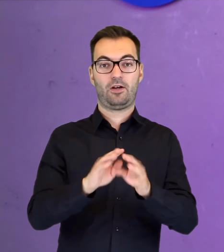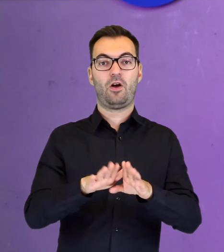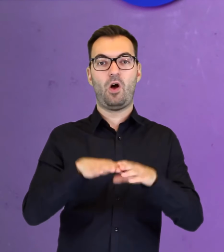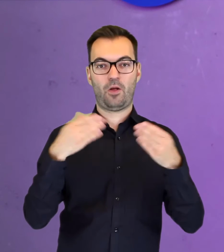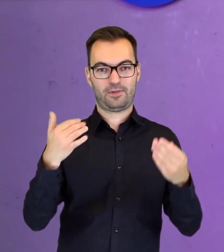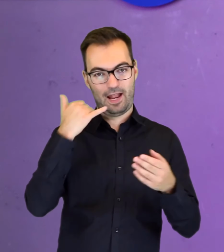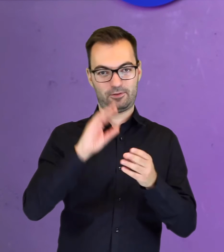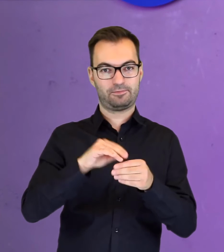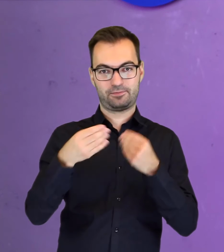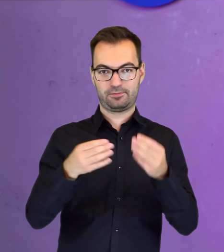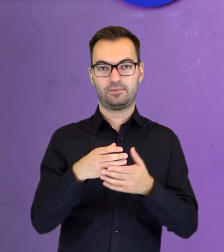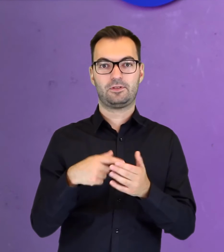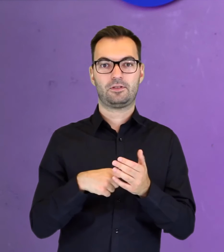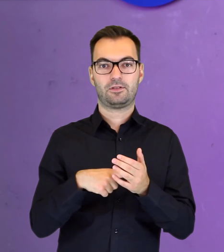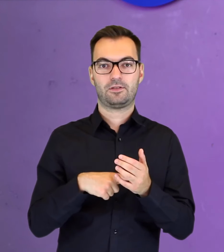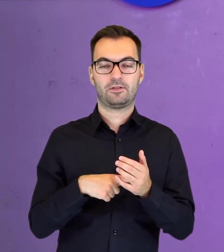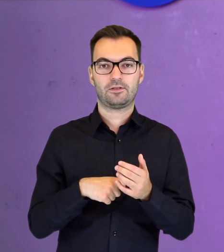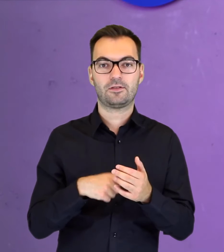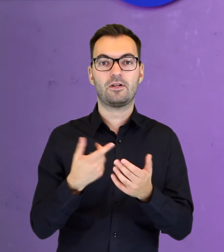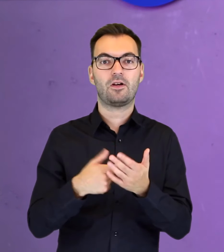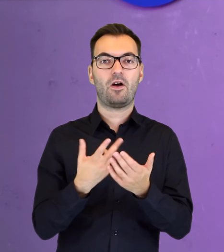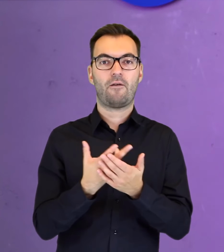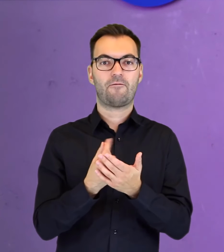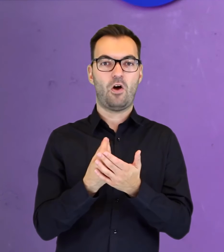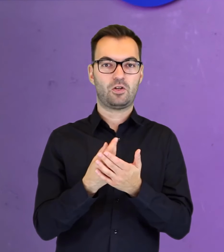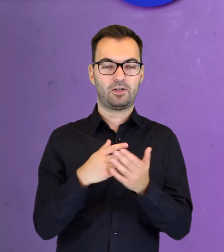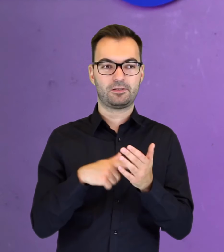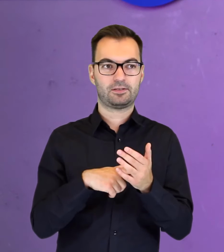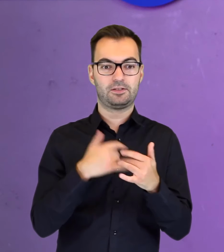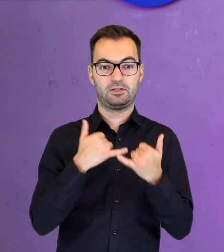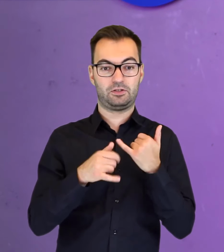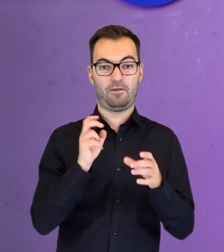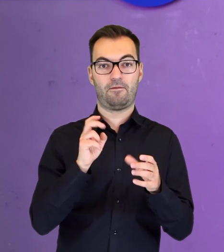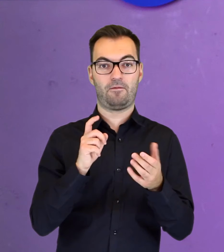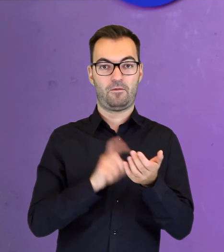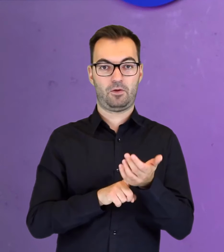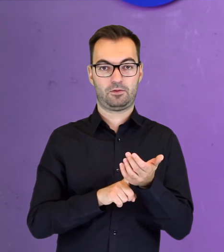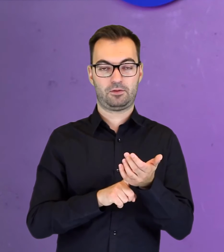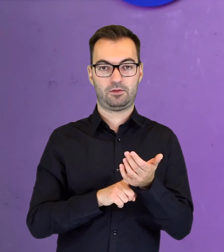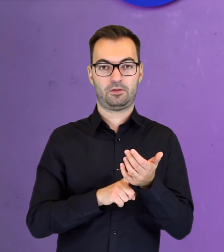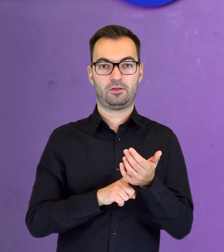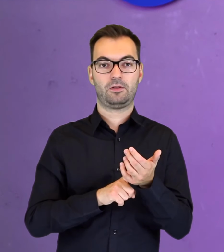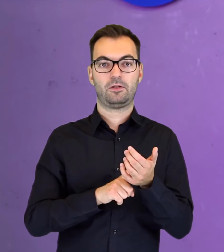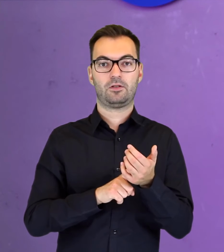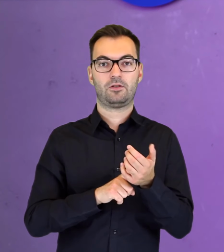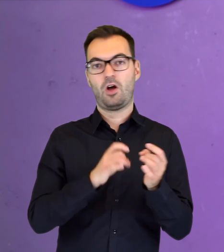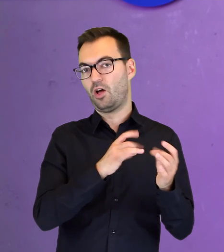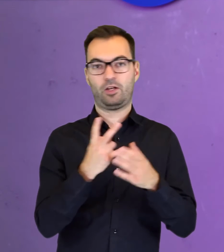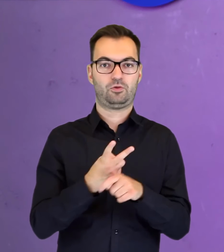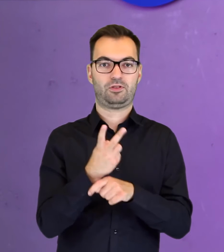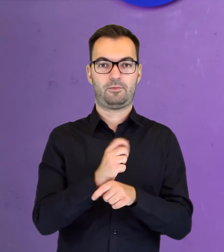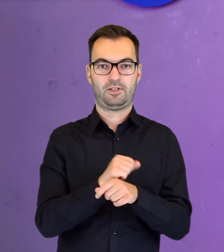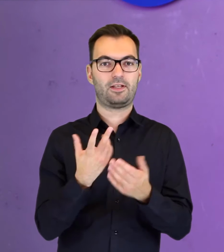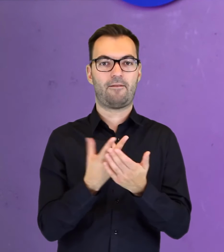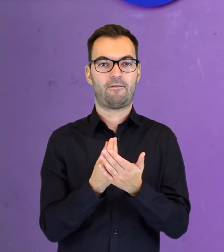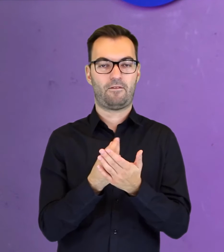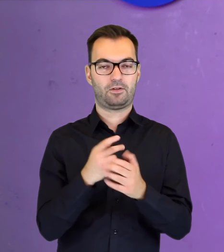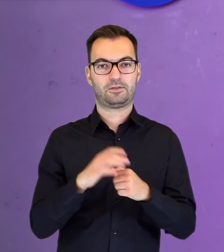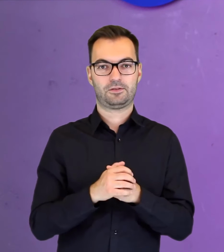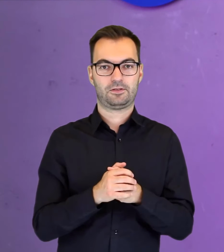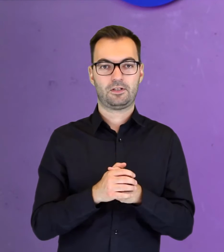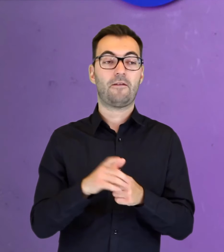fajne onboarding czyli w momencie kiedy rozpakowuję już telefon voice-over Nie